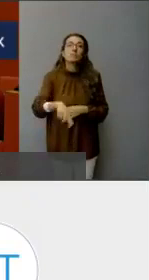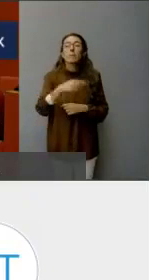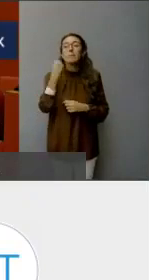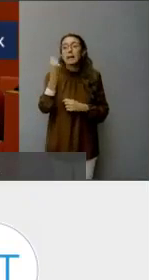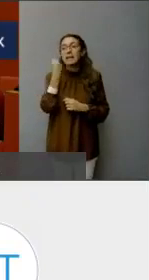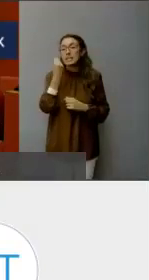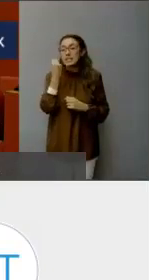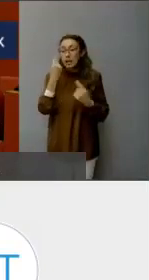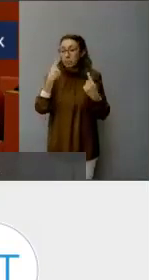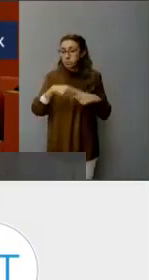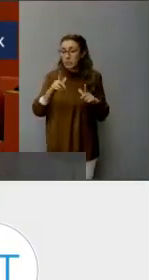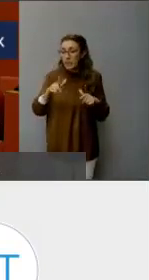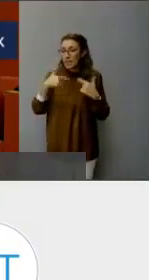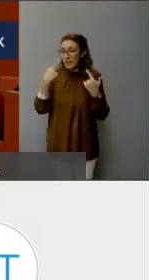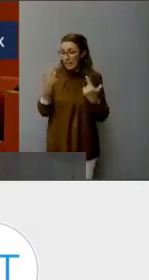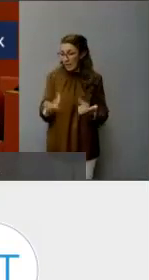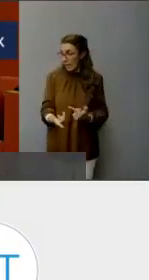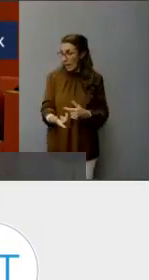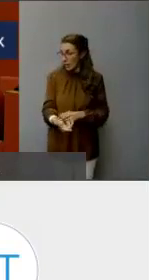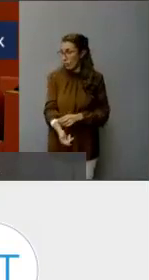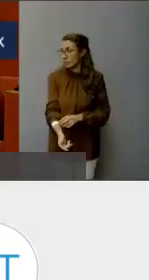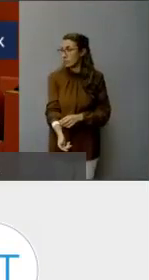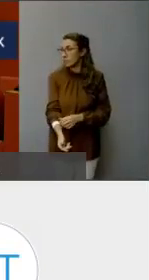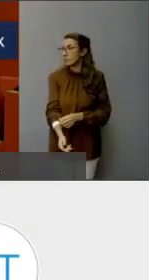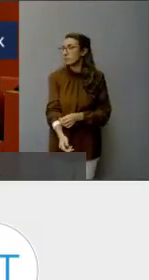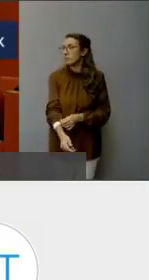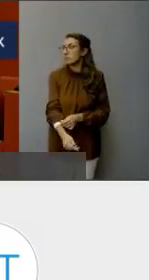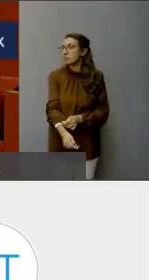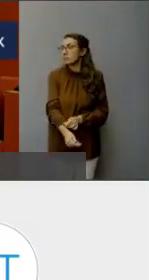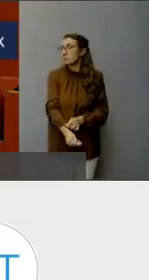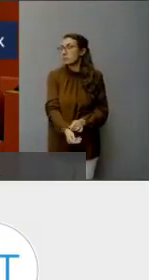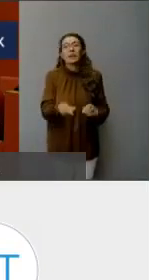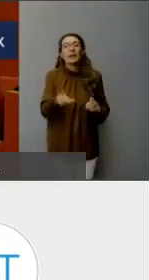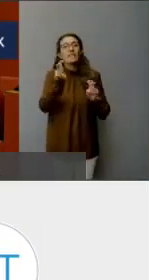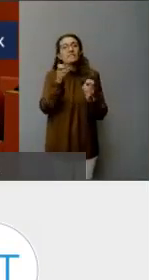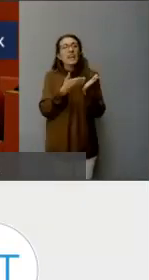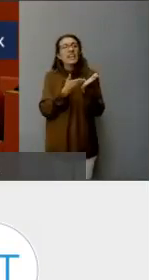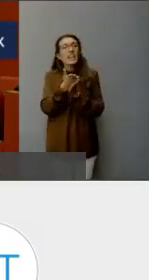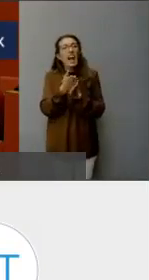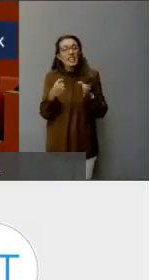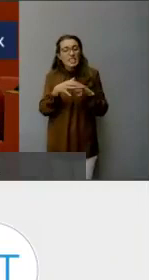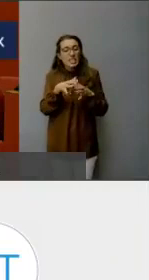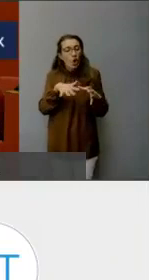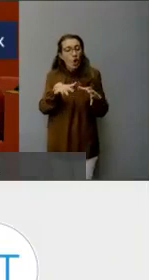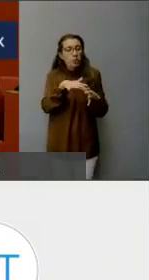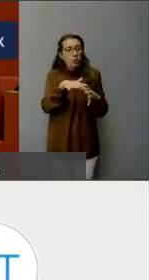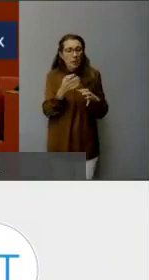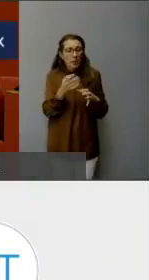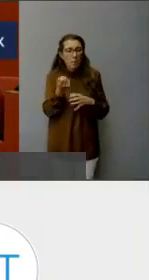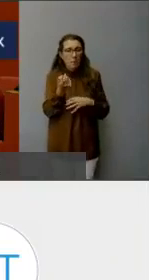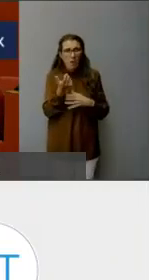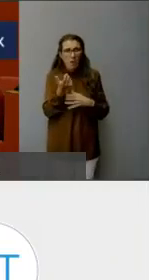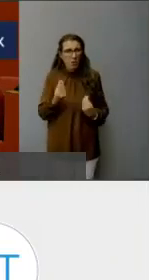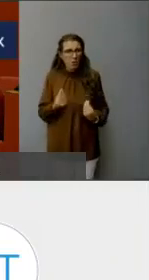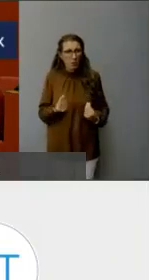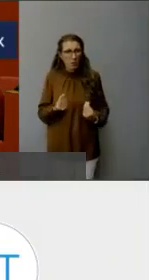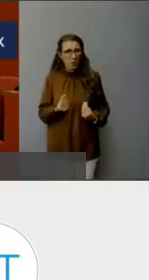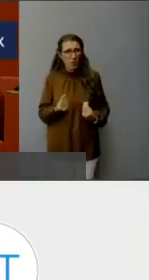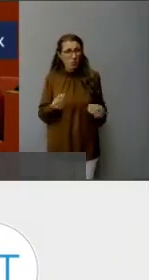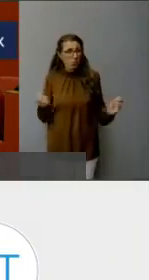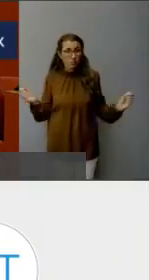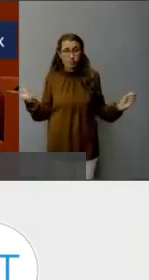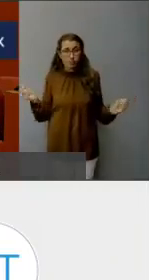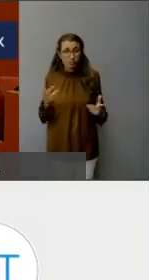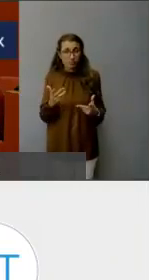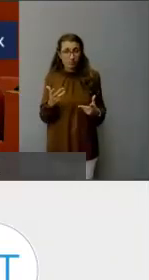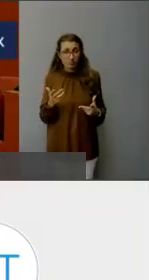regalo e 20 anni per una comunità sono davvero molto poco pochi e rapidi insomma